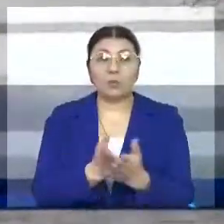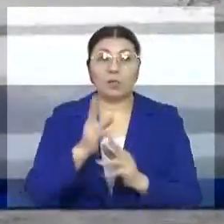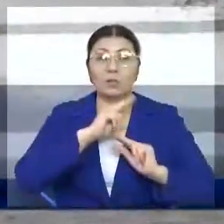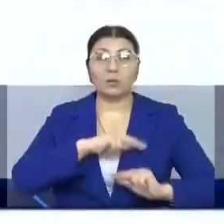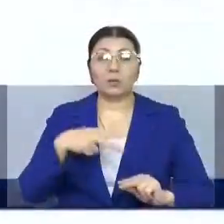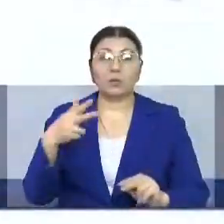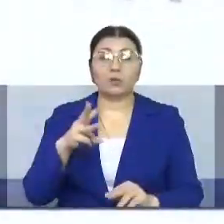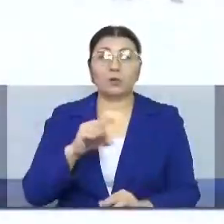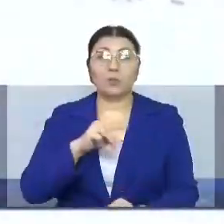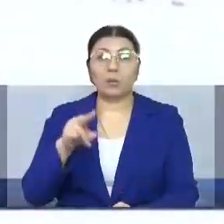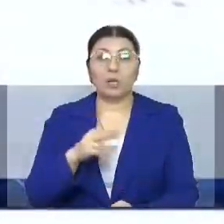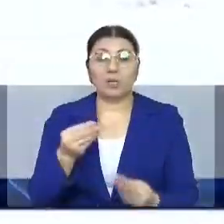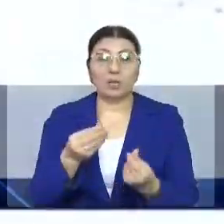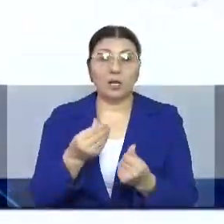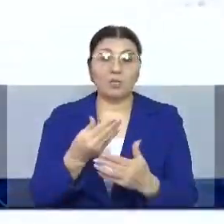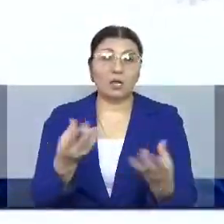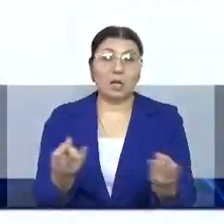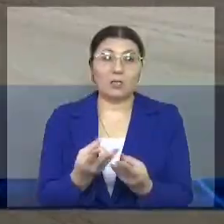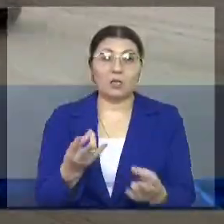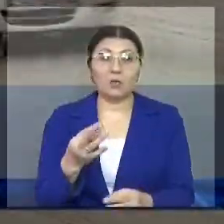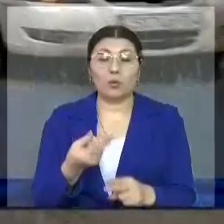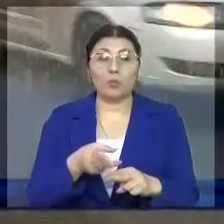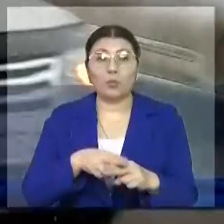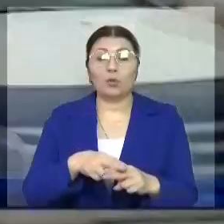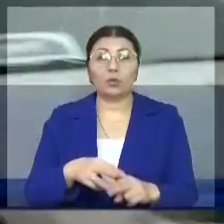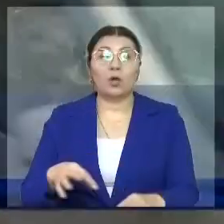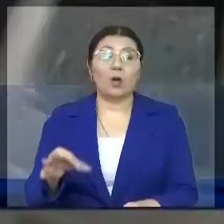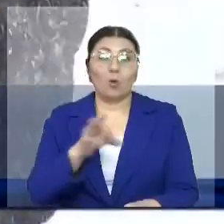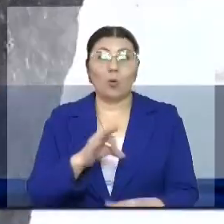жұмыстарға 3 миллиардтан астам қаражат қажет. Дегенмен бұл өңір